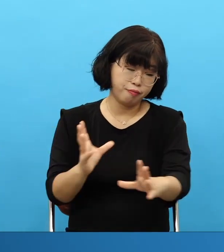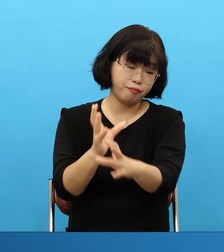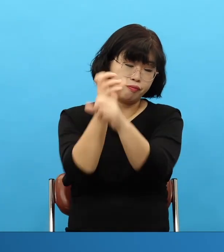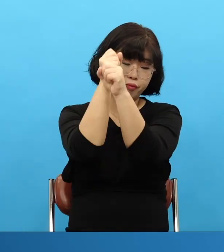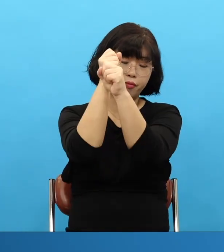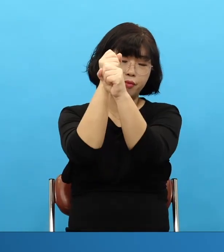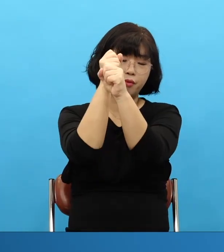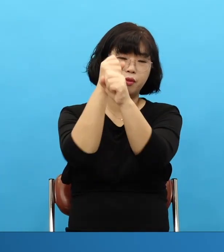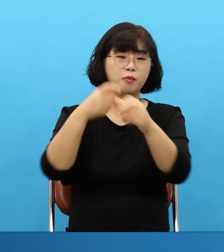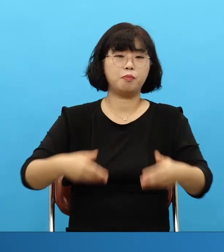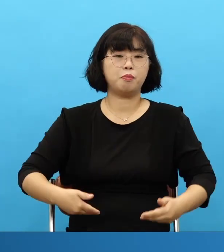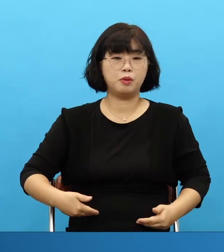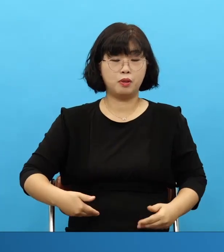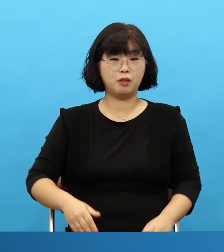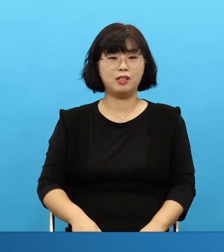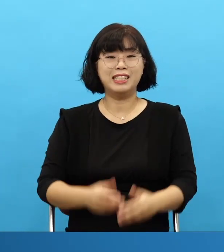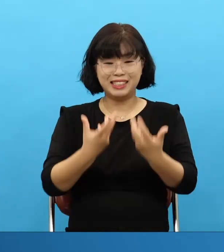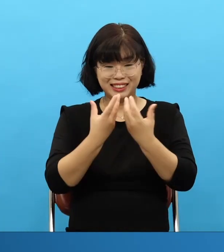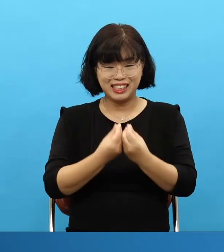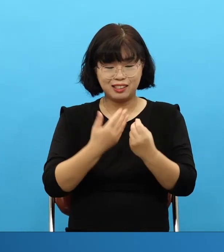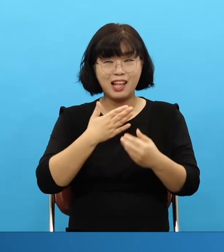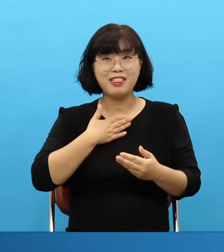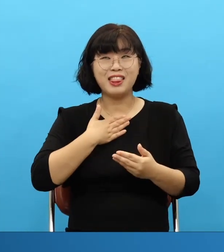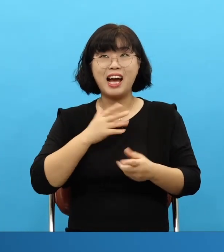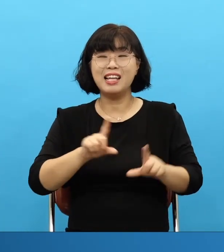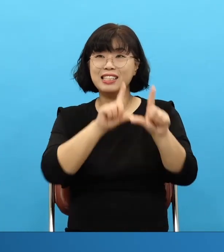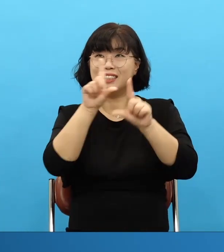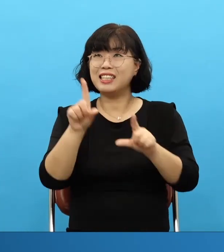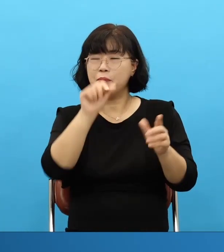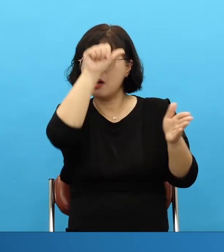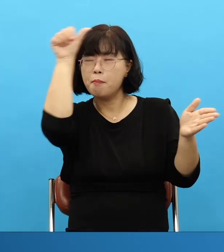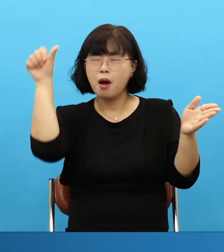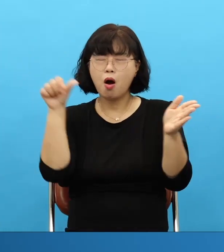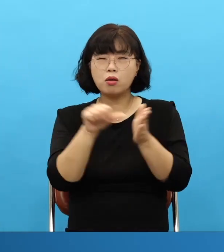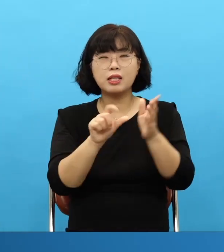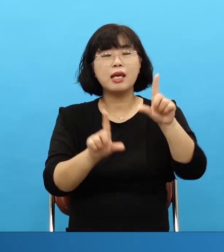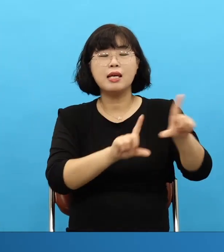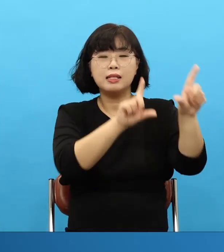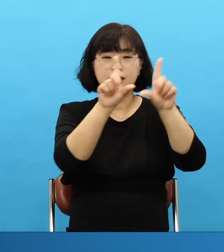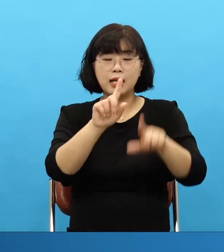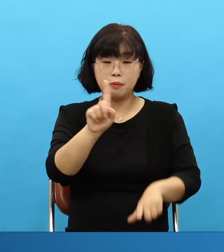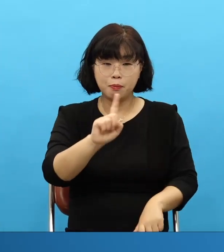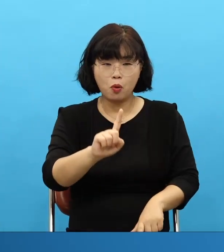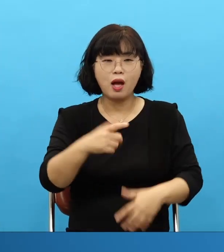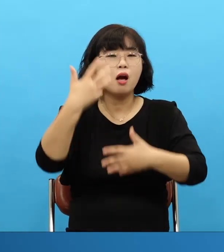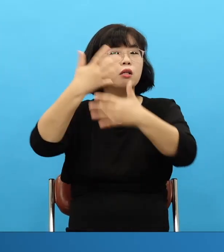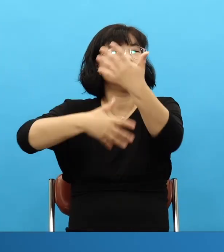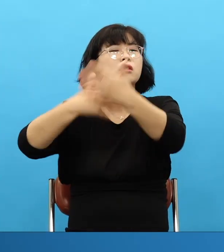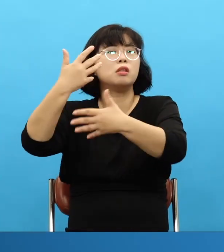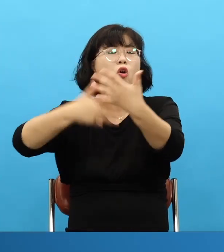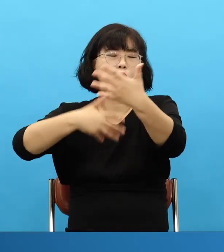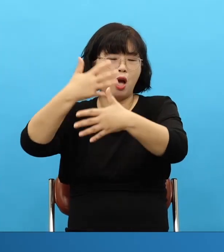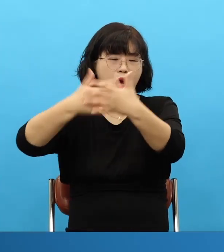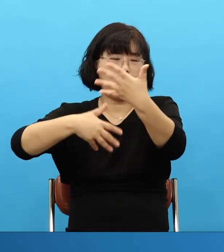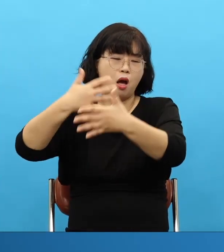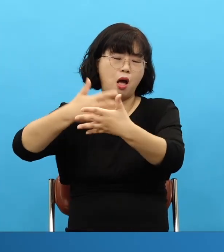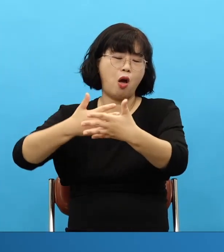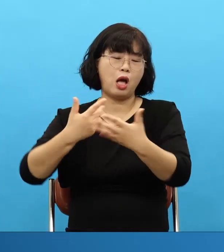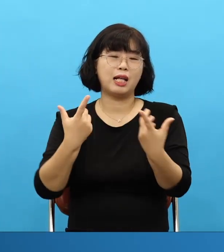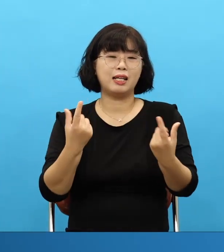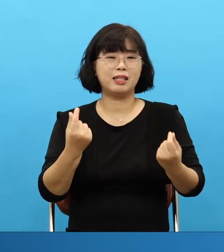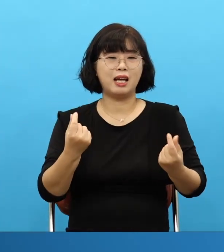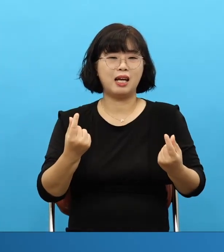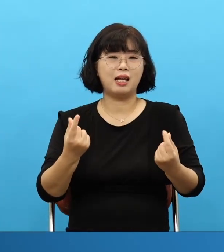찍는다라고 생각하면 돼요. Just think to yourself that you're leaving behind a documentary of your life, a film of your life. 영화를 보는데 말이요.